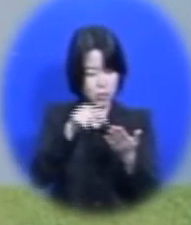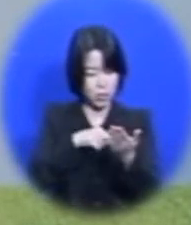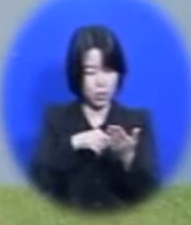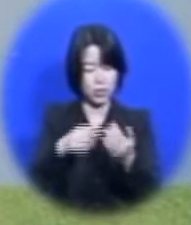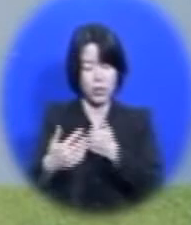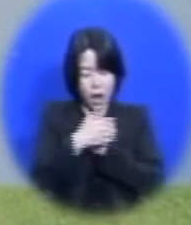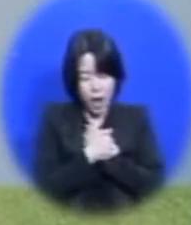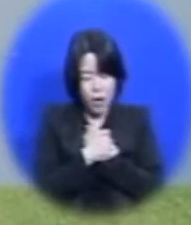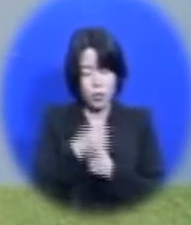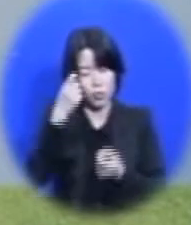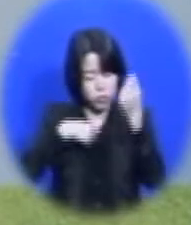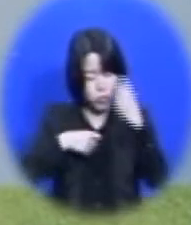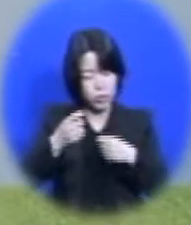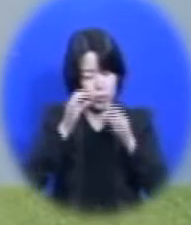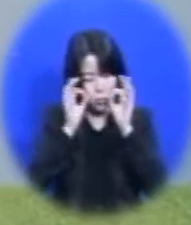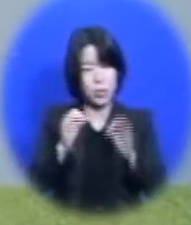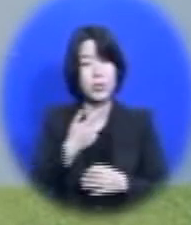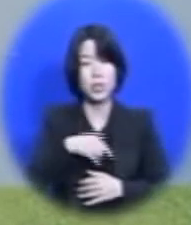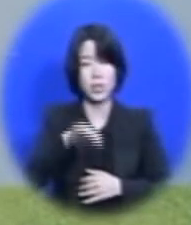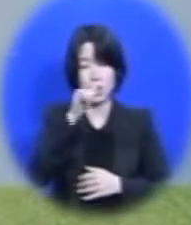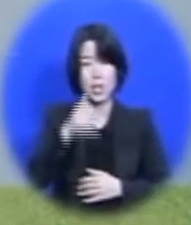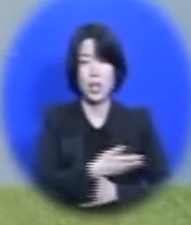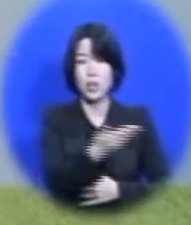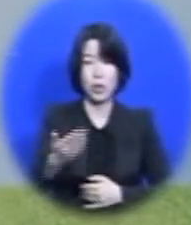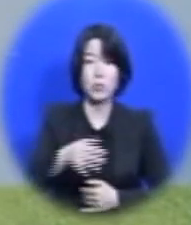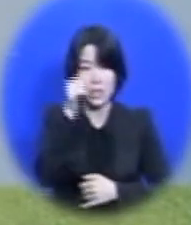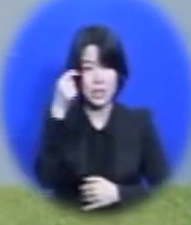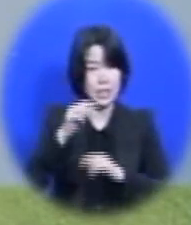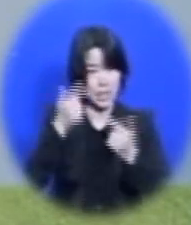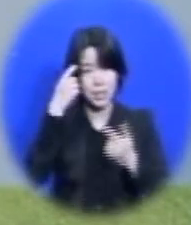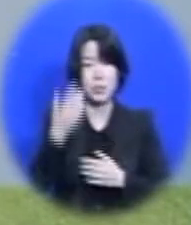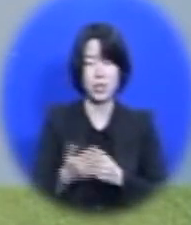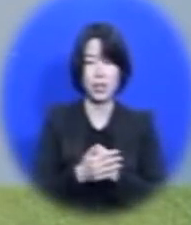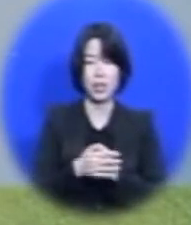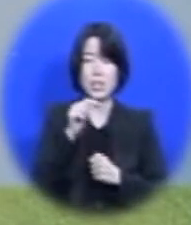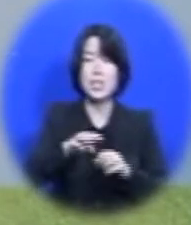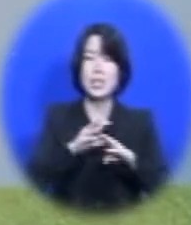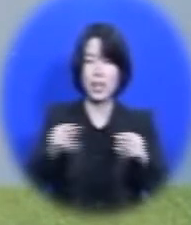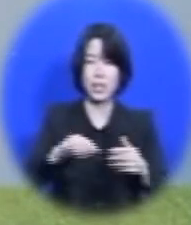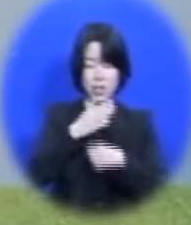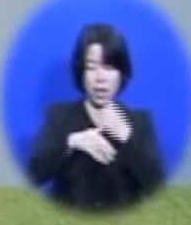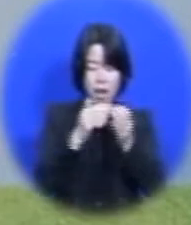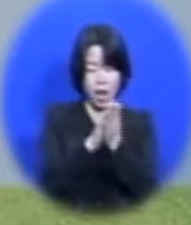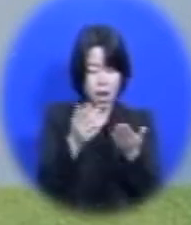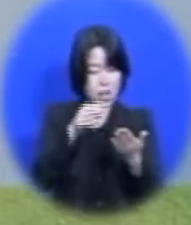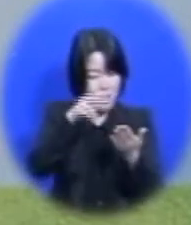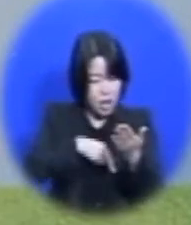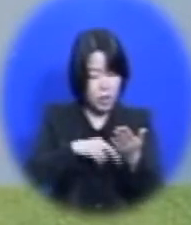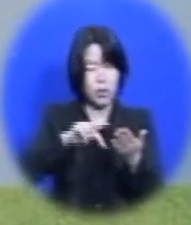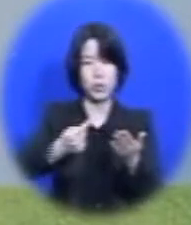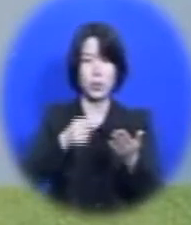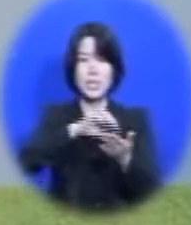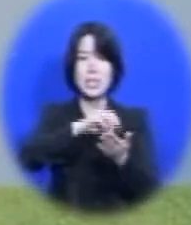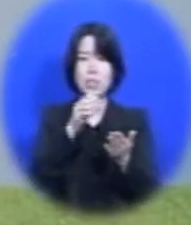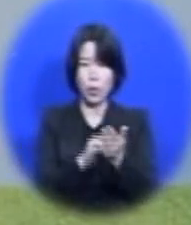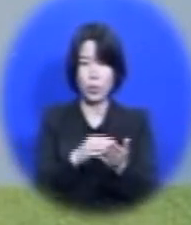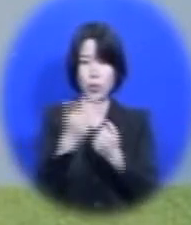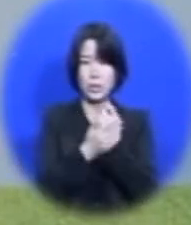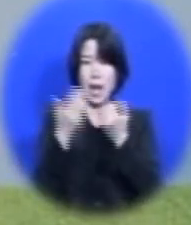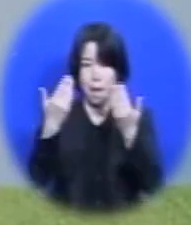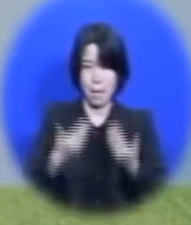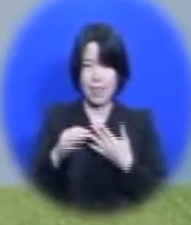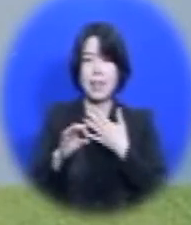끌어안고 울어본 적이 여러분에게도 있지 않습니까? 우리가 이 땅에서 이 성경을 읽으면서도 이 정도의 은혜를